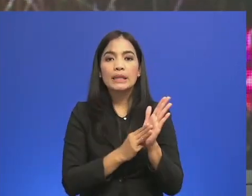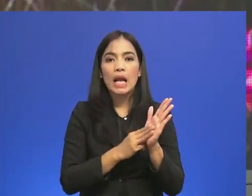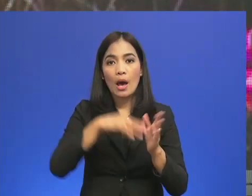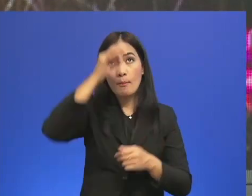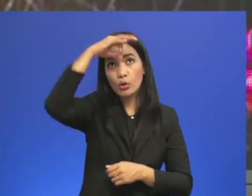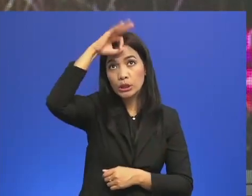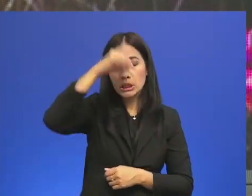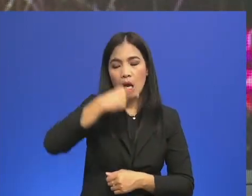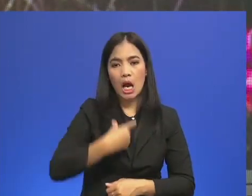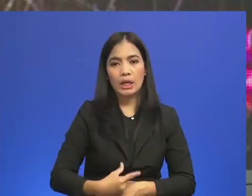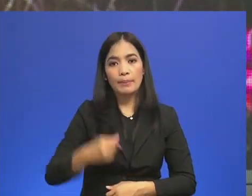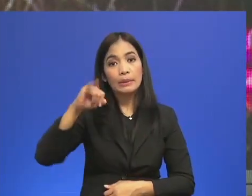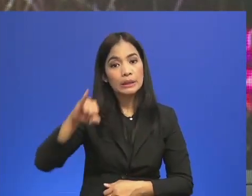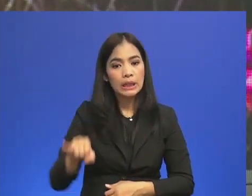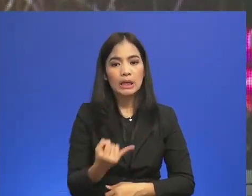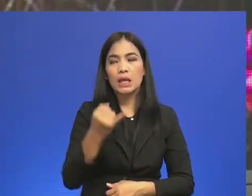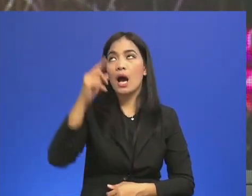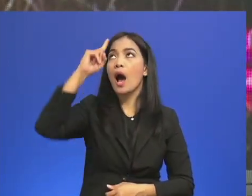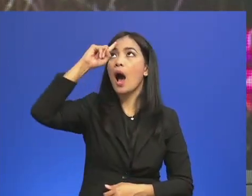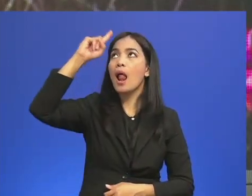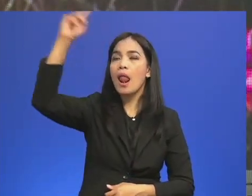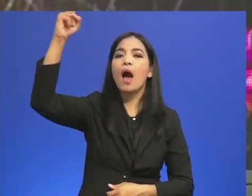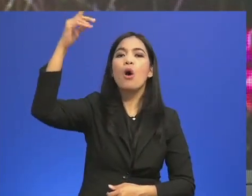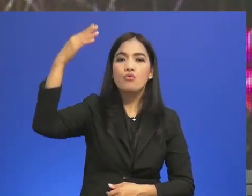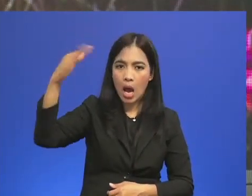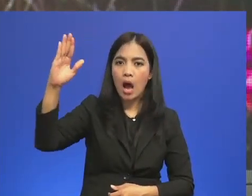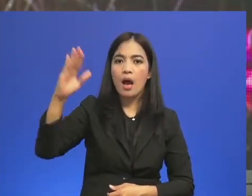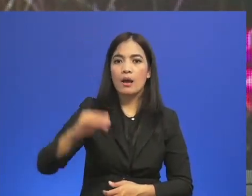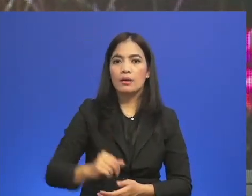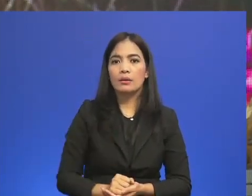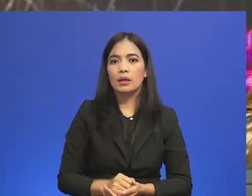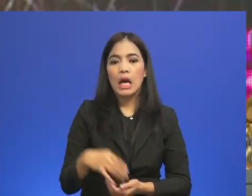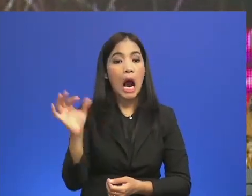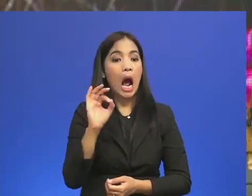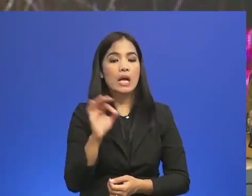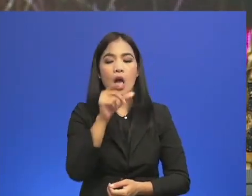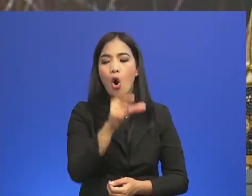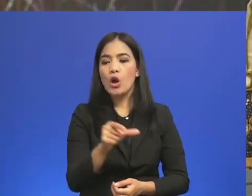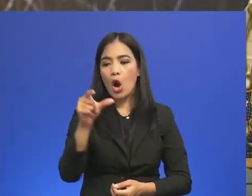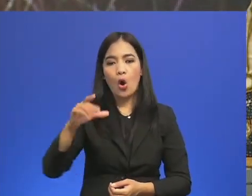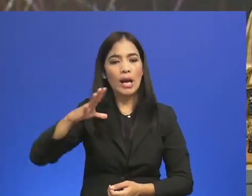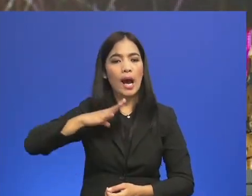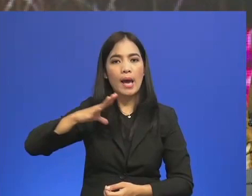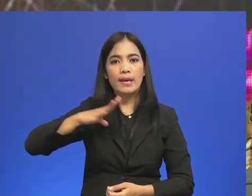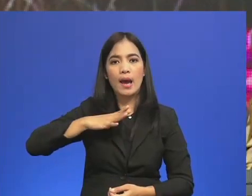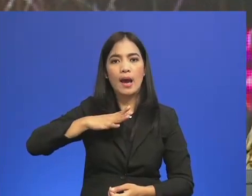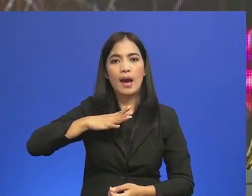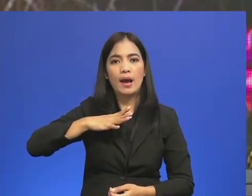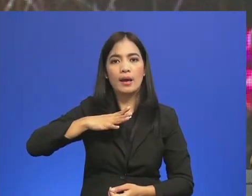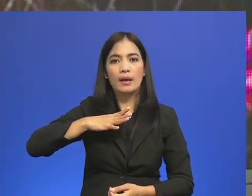hakim, urusan jaksa kalah deh itu ya. Dan ada orang-orang kaya yang